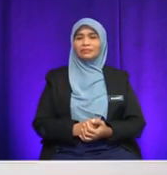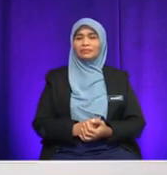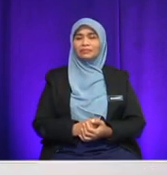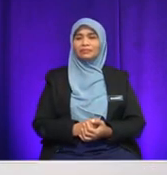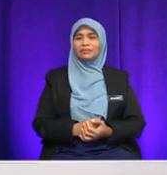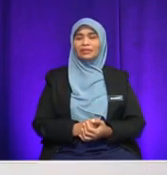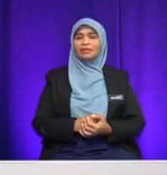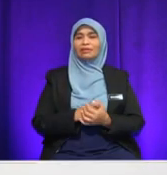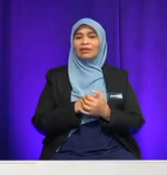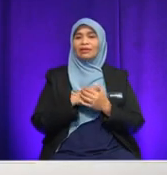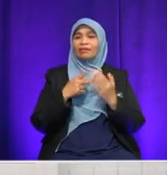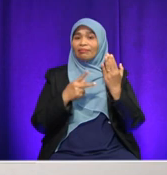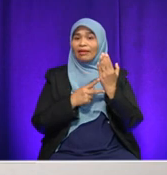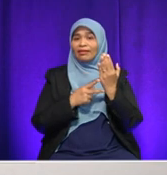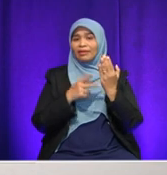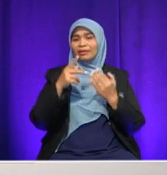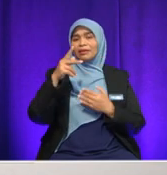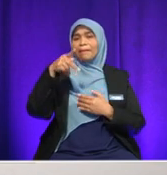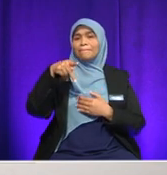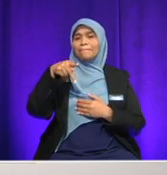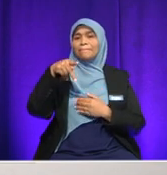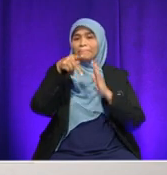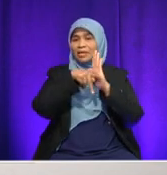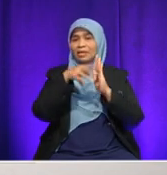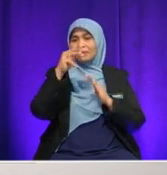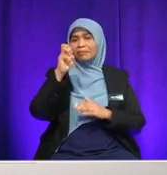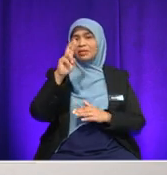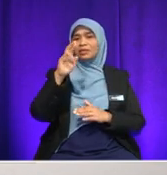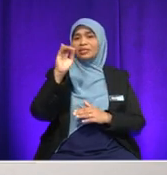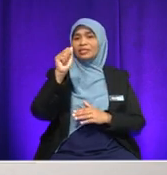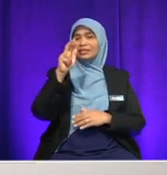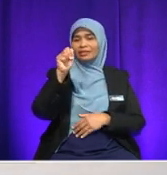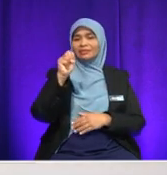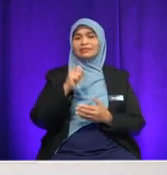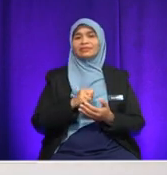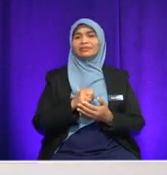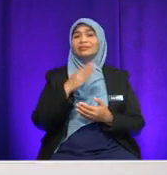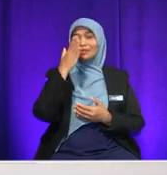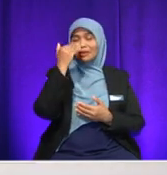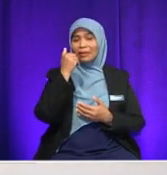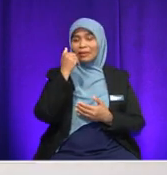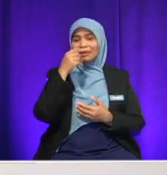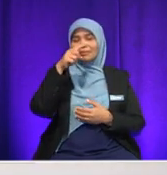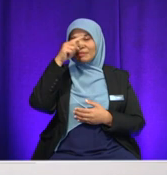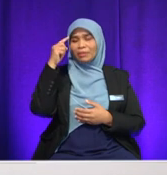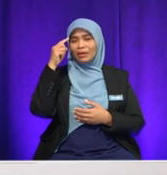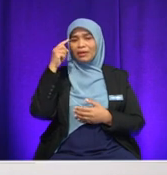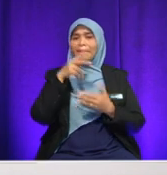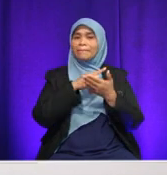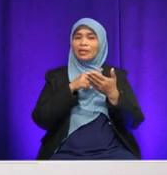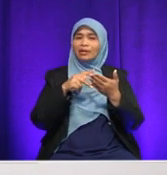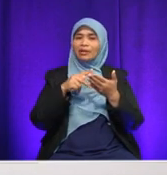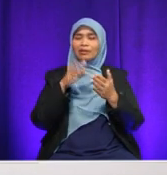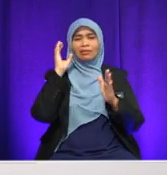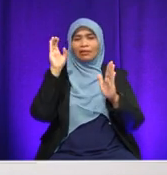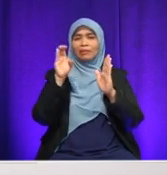Teknik pemberian. Teknik pemberian? Kenapa tu Suhaili jawab teknik pemberian? Sebab pengarang menggambarkan yang